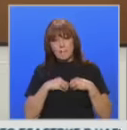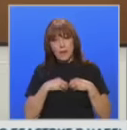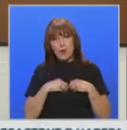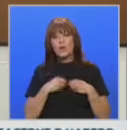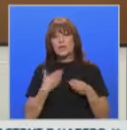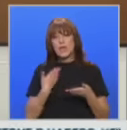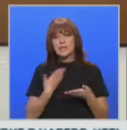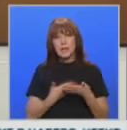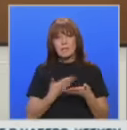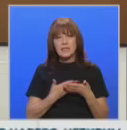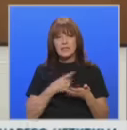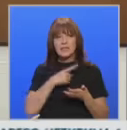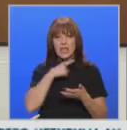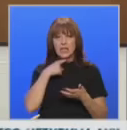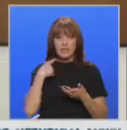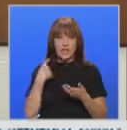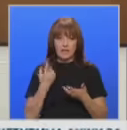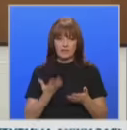близките на жертвите.